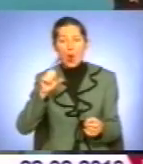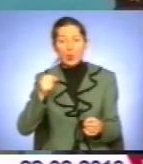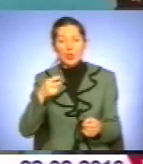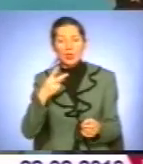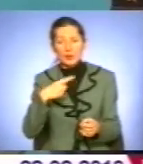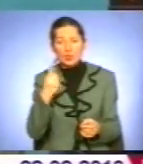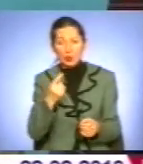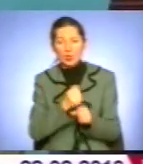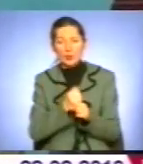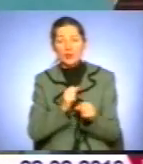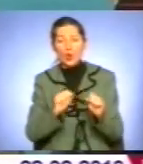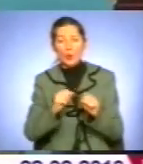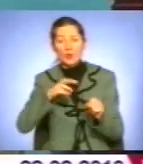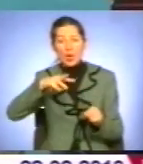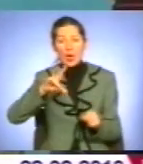області.